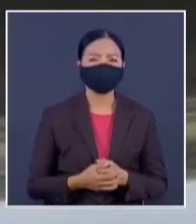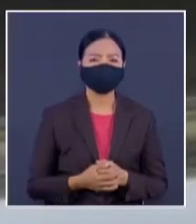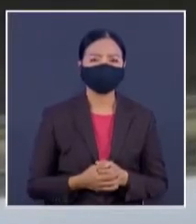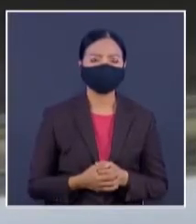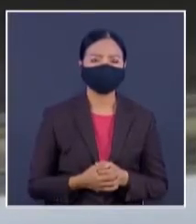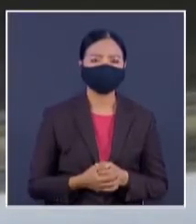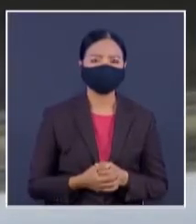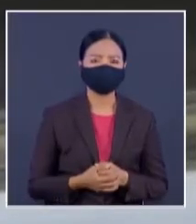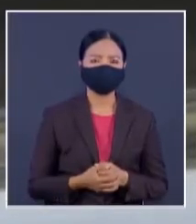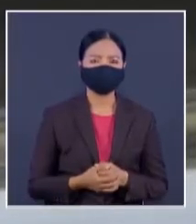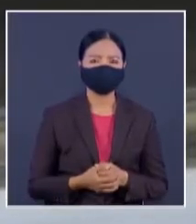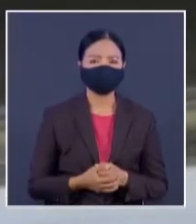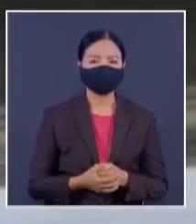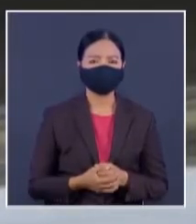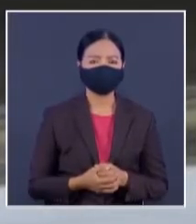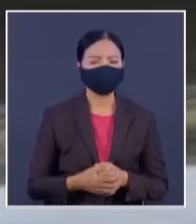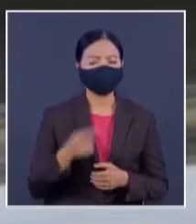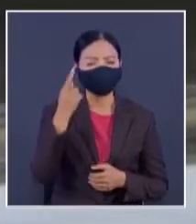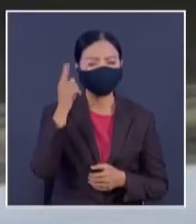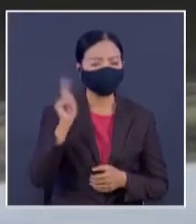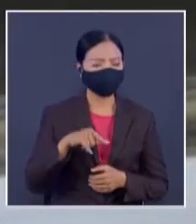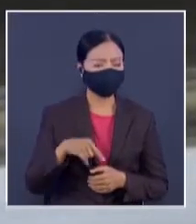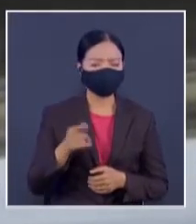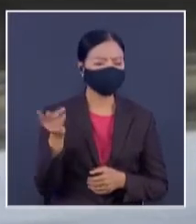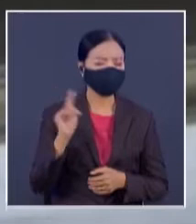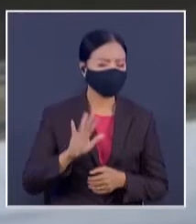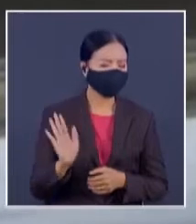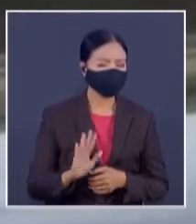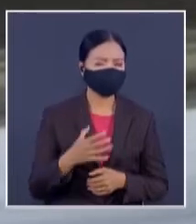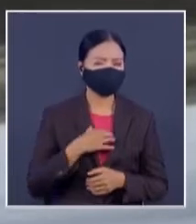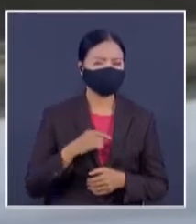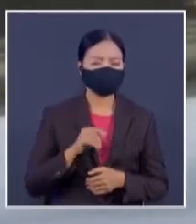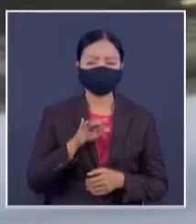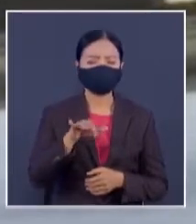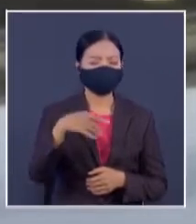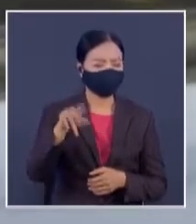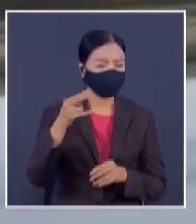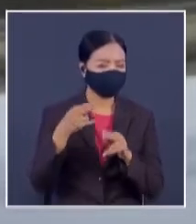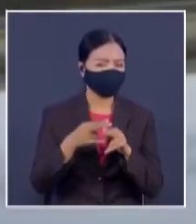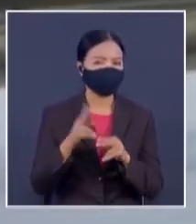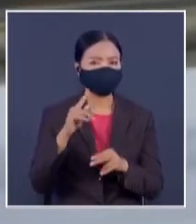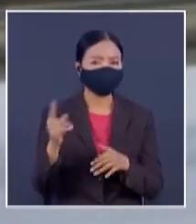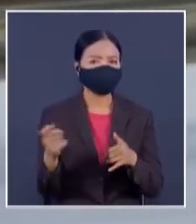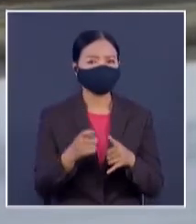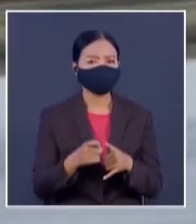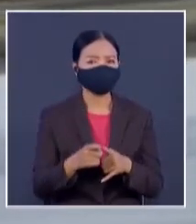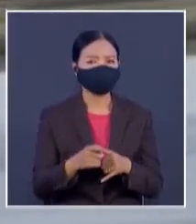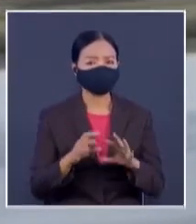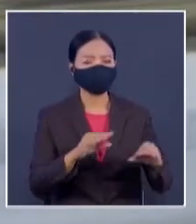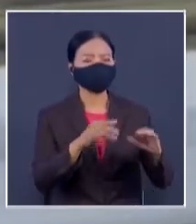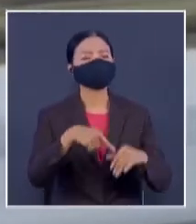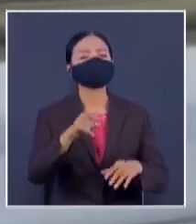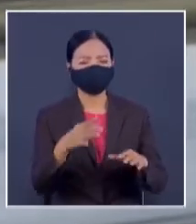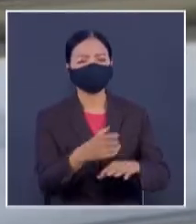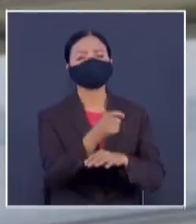หมอนไม่เป็นไม่ได้อยากเป็น พูดมานานแล้ว เออก็ลือกันไปเองอ่ะนักข่าวก็ถามต่อมันลือในวงนักการเมือง